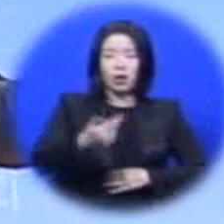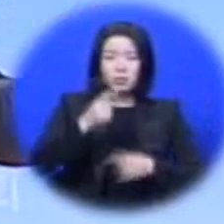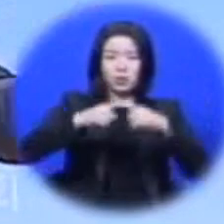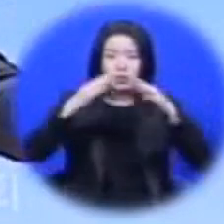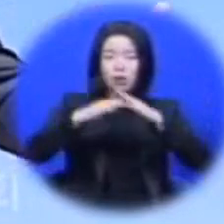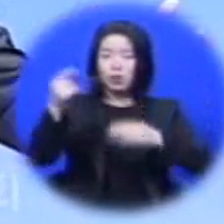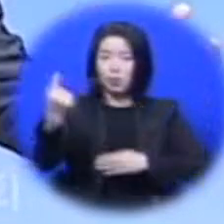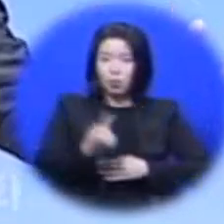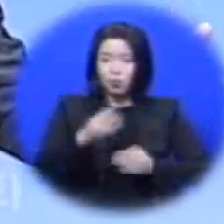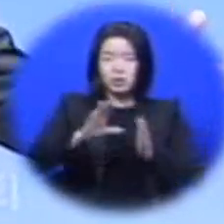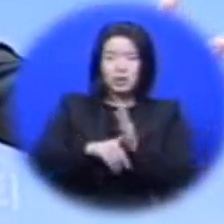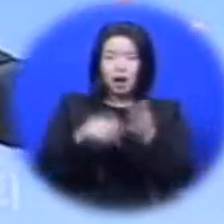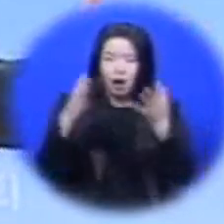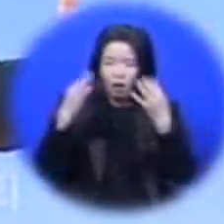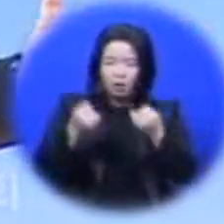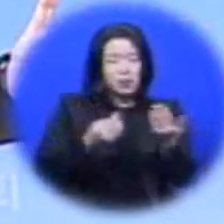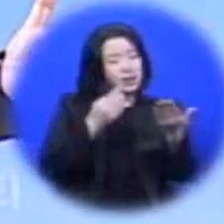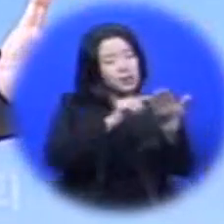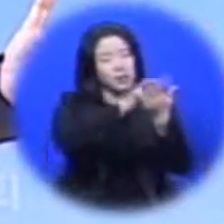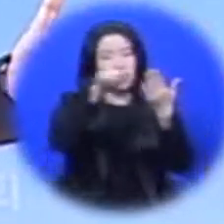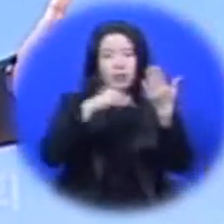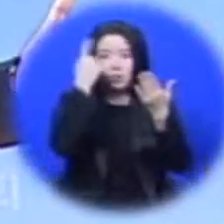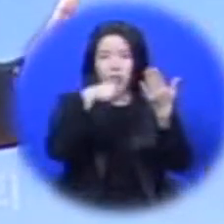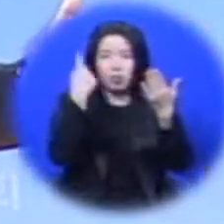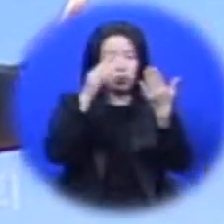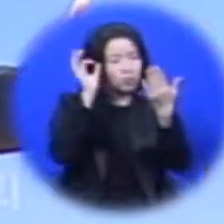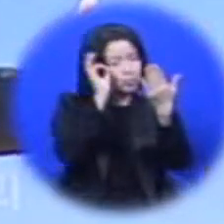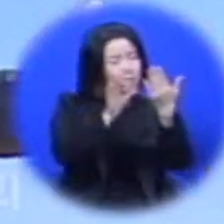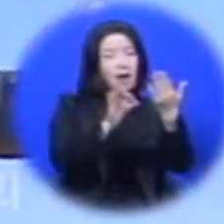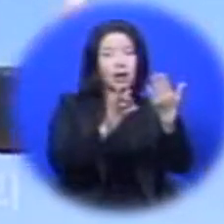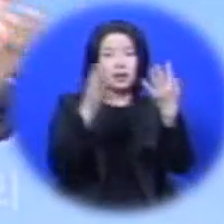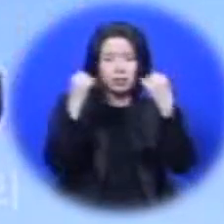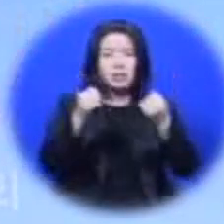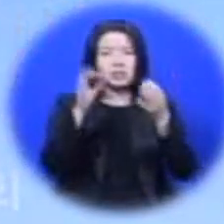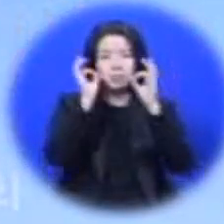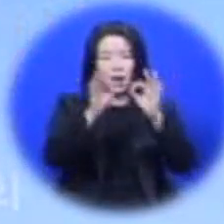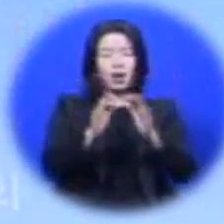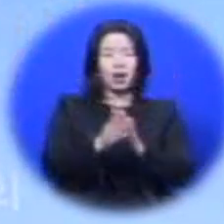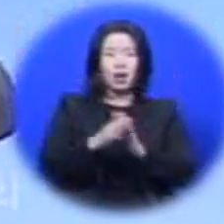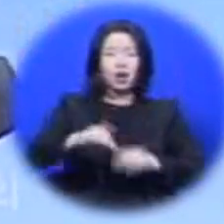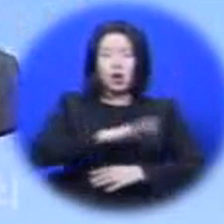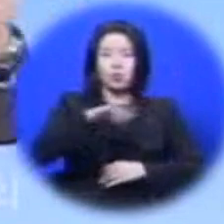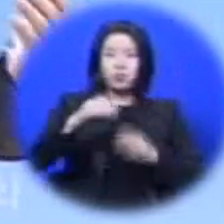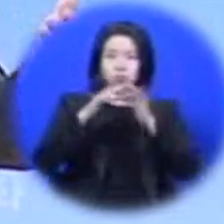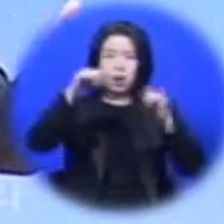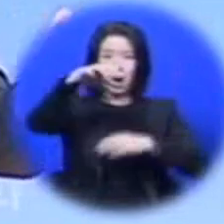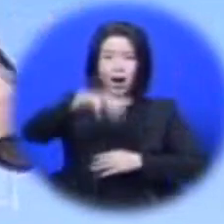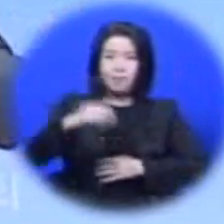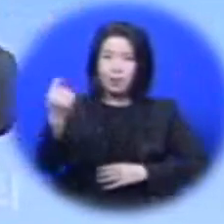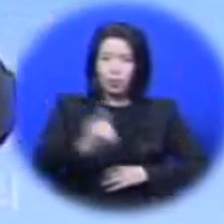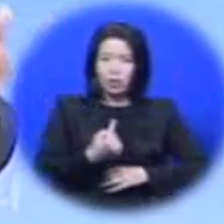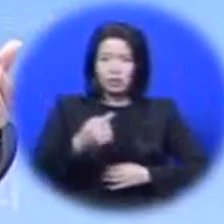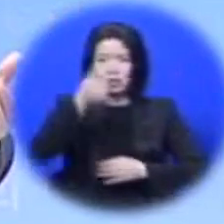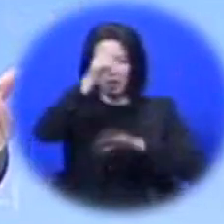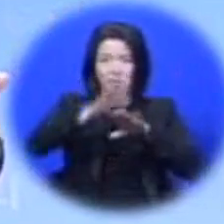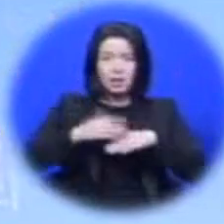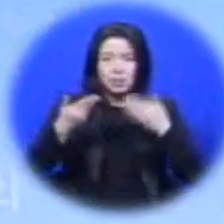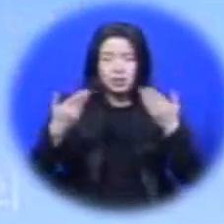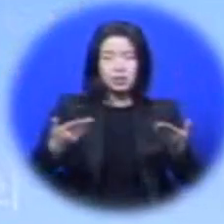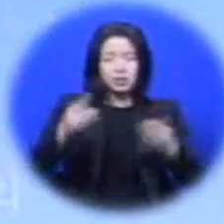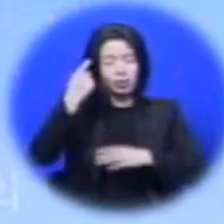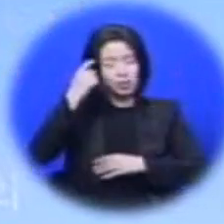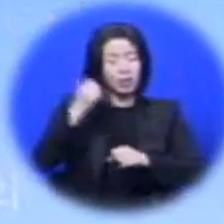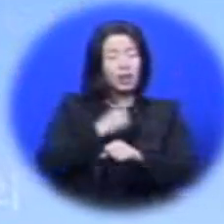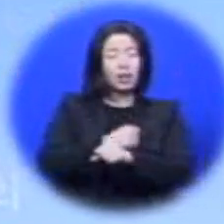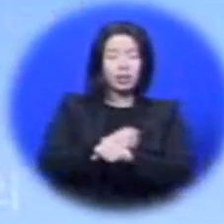때 얼마나 거울을 많이 보셨나요? 우리는 사람들 앞에 이렇게 나와서 예배를 드린다고